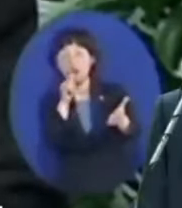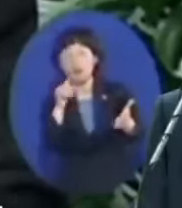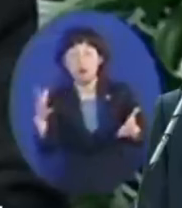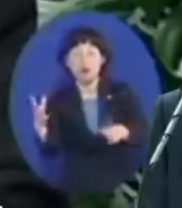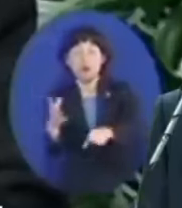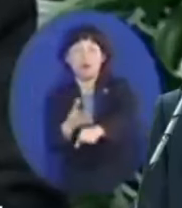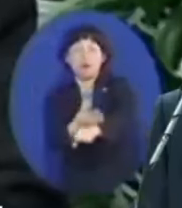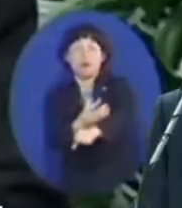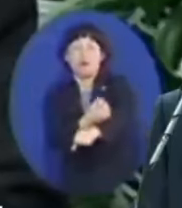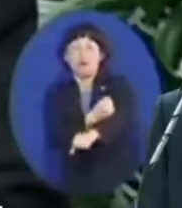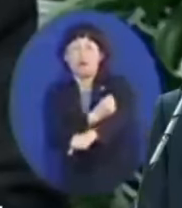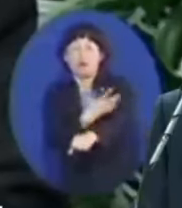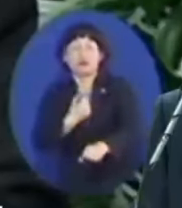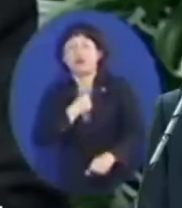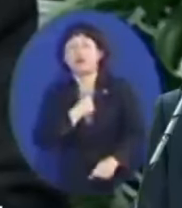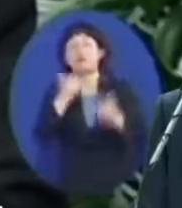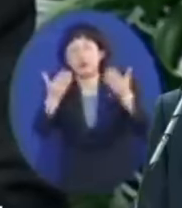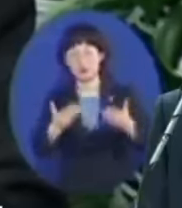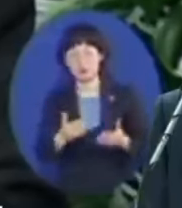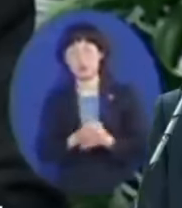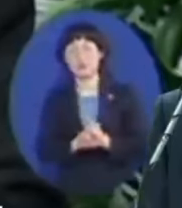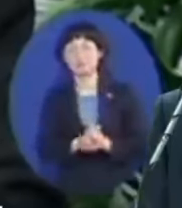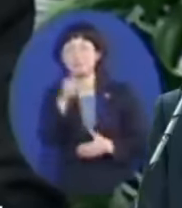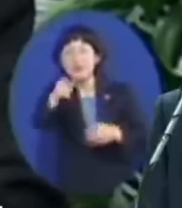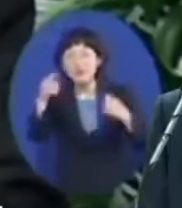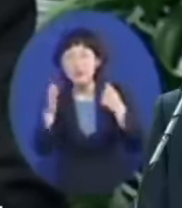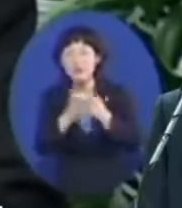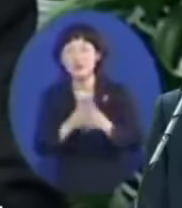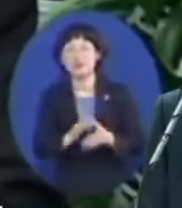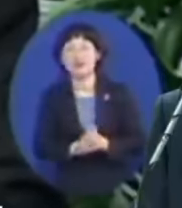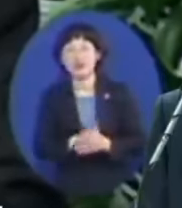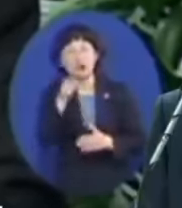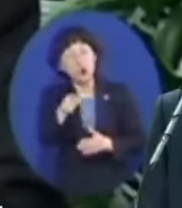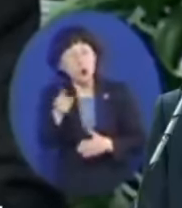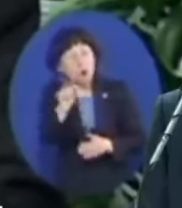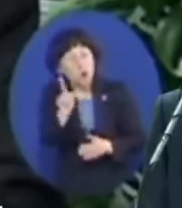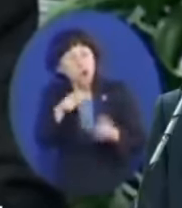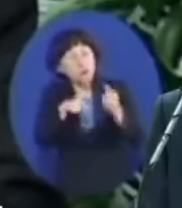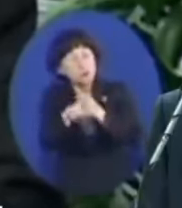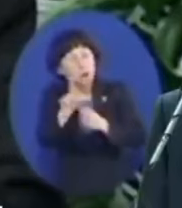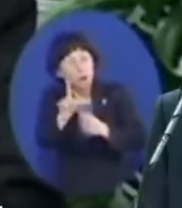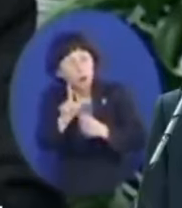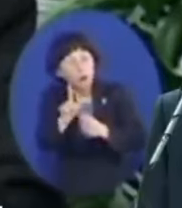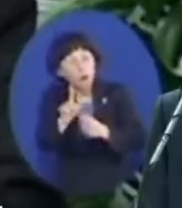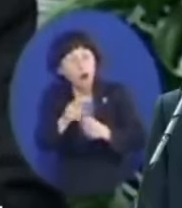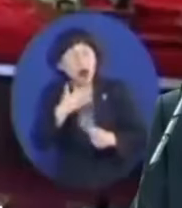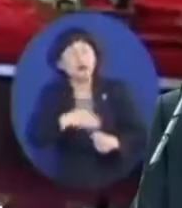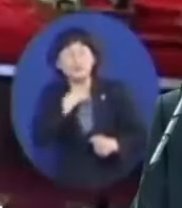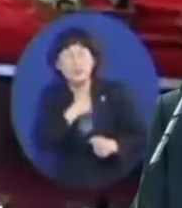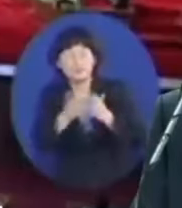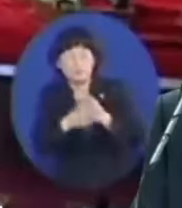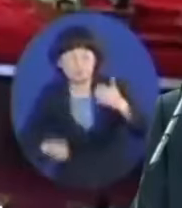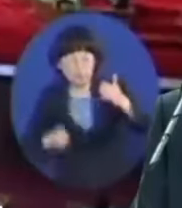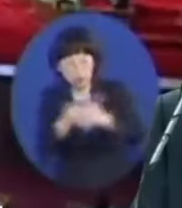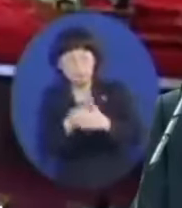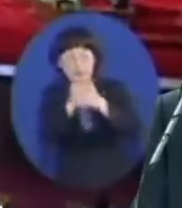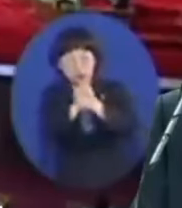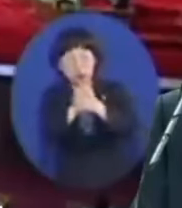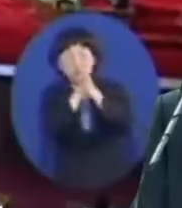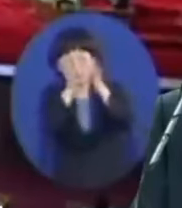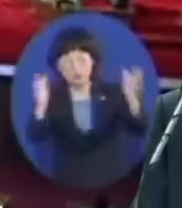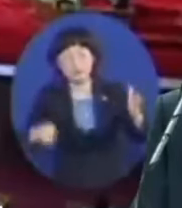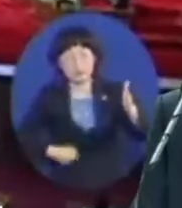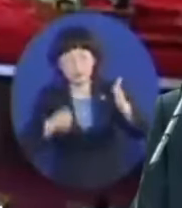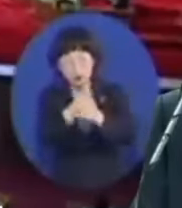엄청난 충격을 받았습니다. 그래서 이것이 무슨 의미인지 알아야 되겠다고 작정 기도를 하기 시작했습니다. 그가 작전